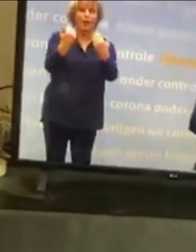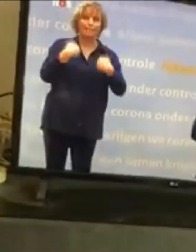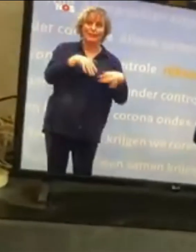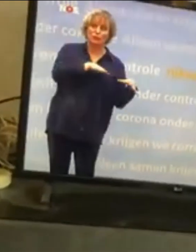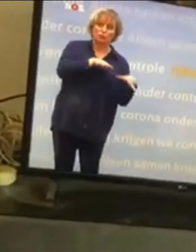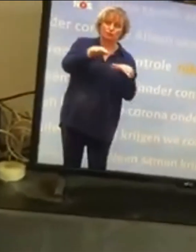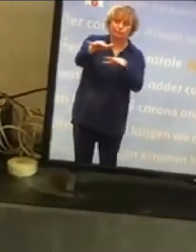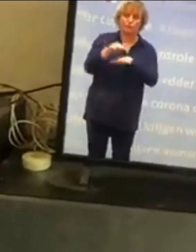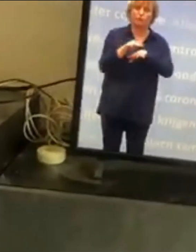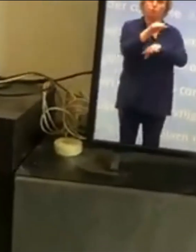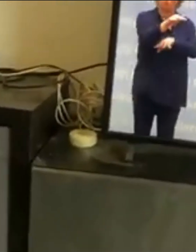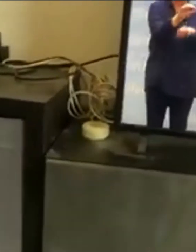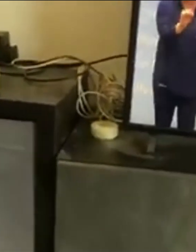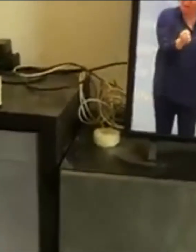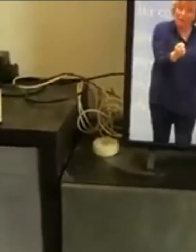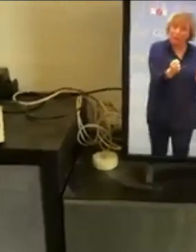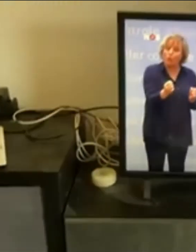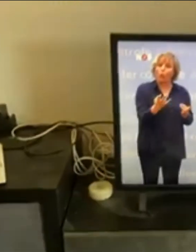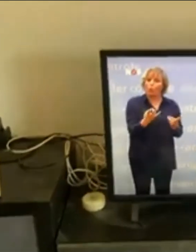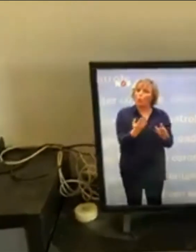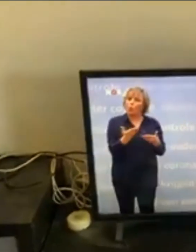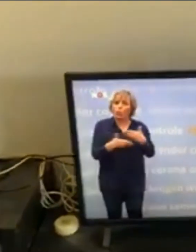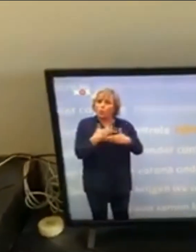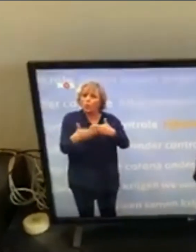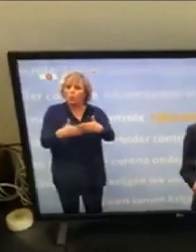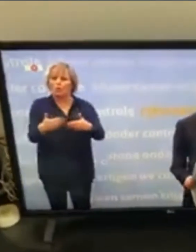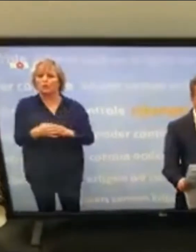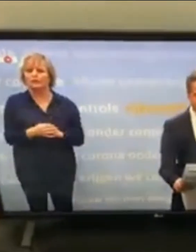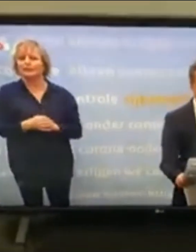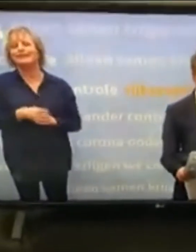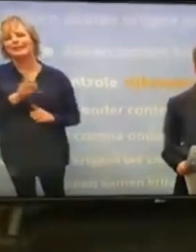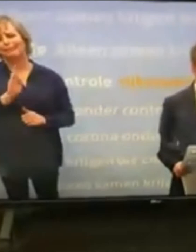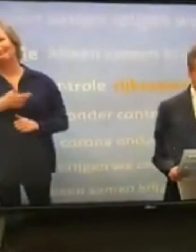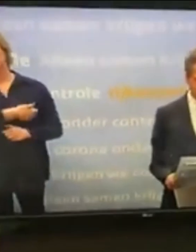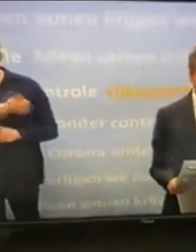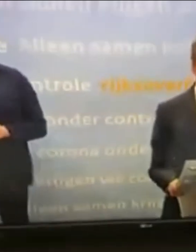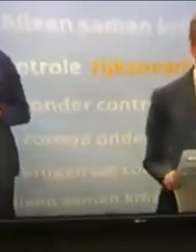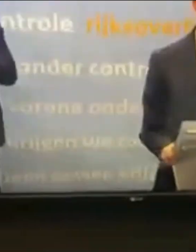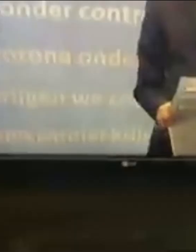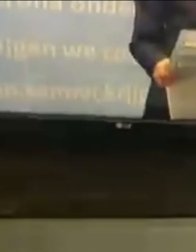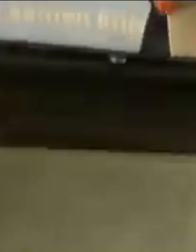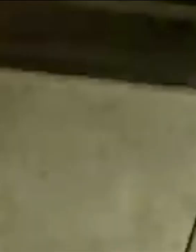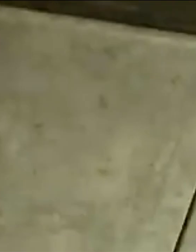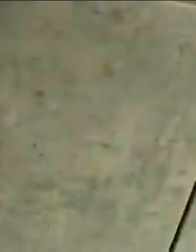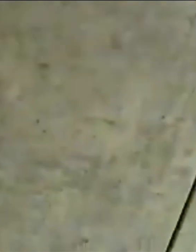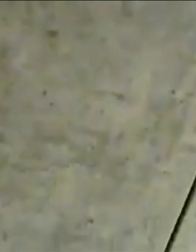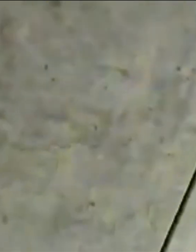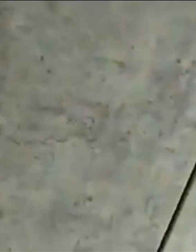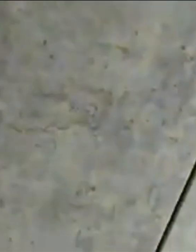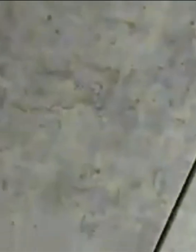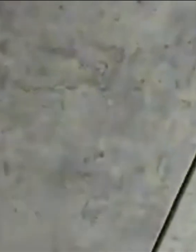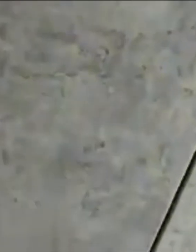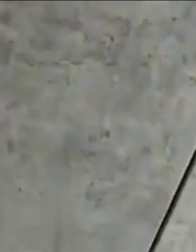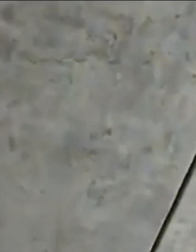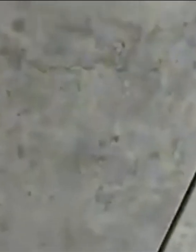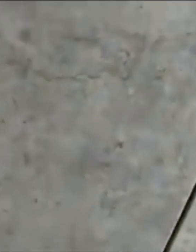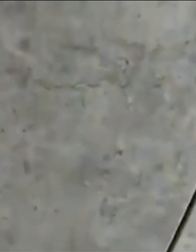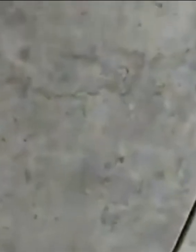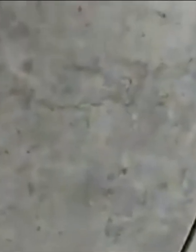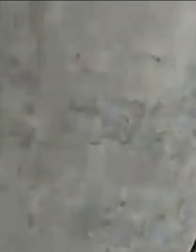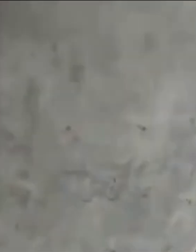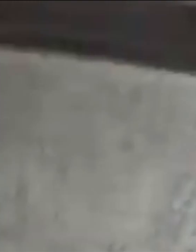kan. Maar testen helpt alleen als we ook binnen blijven bij het wachten op de uitslag of als de uitslag positief